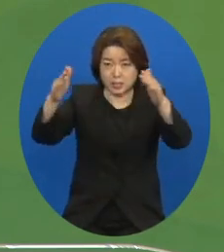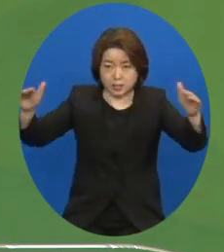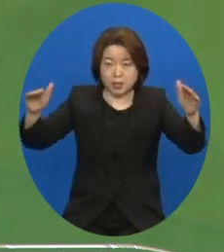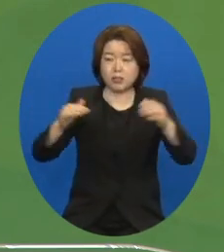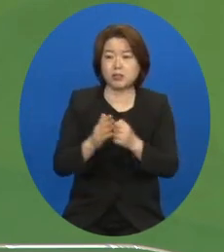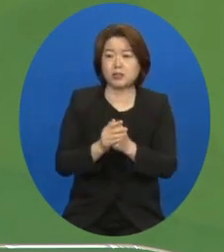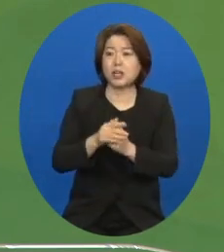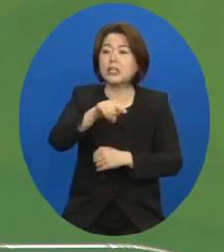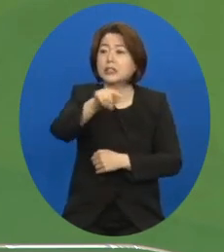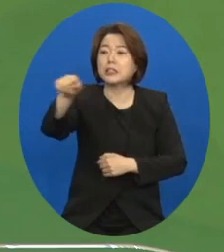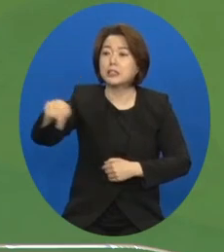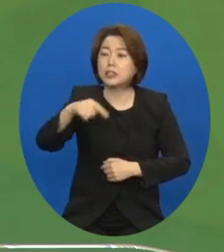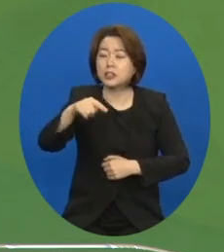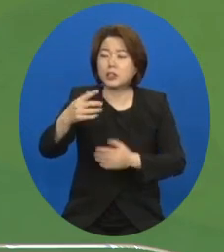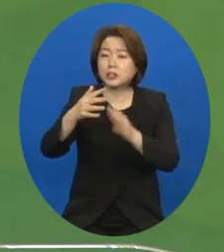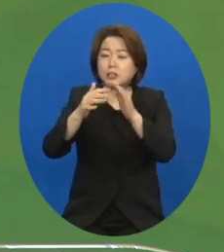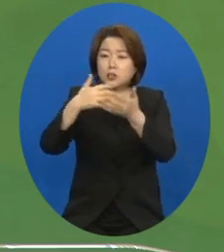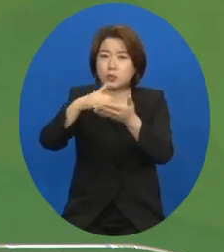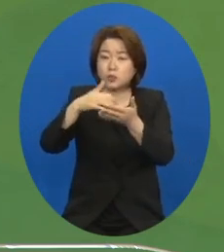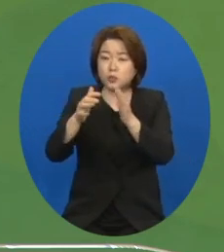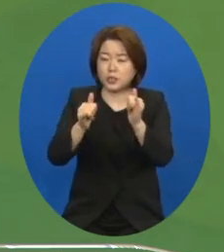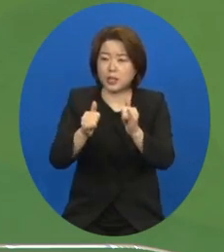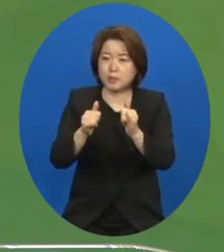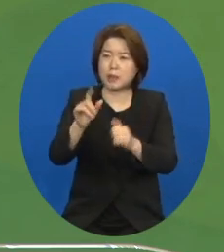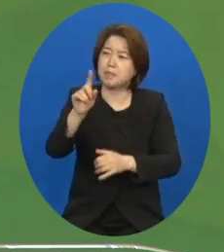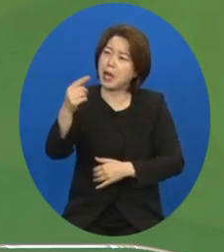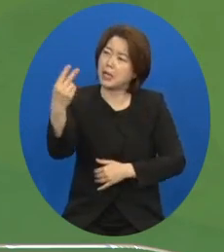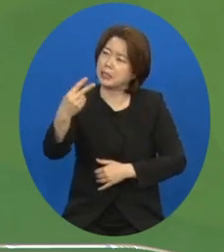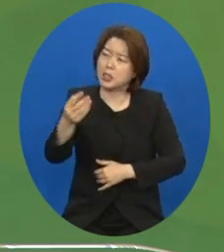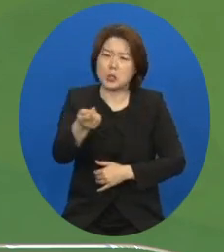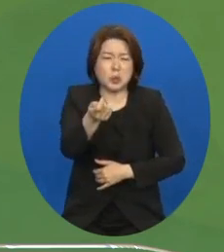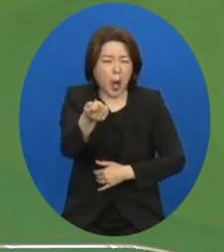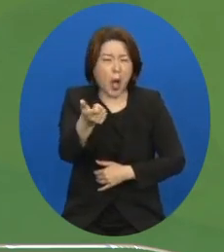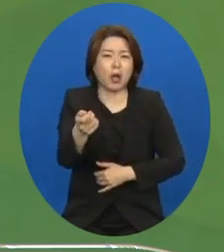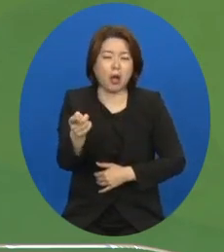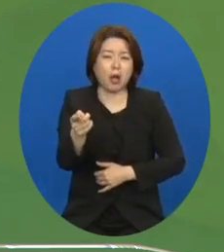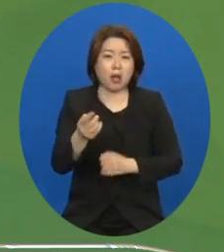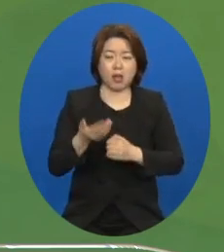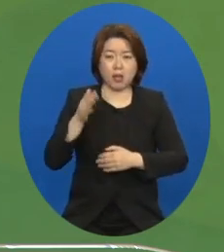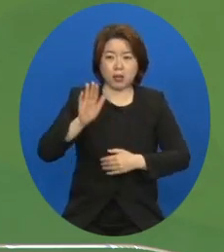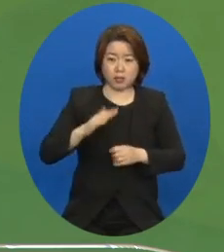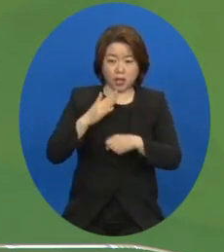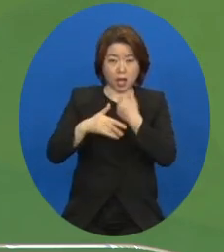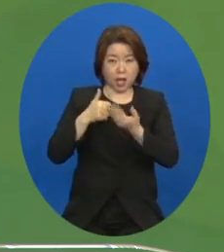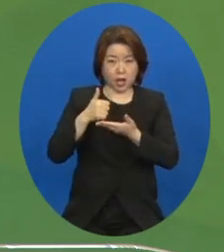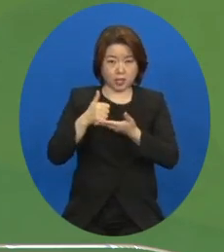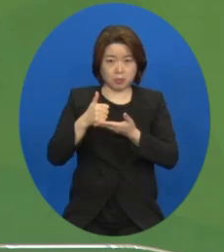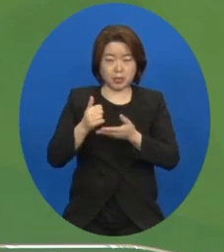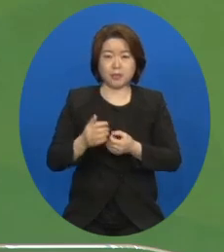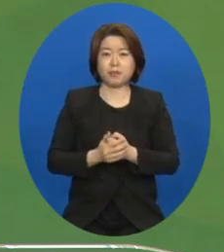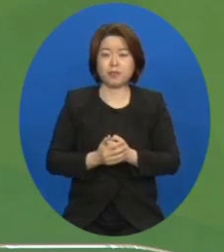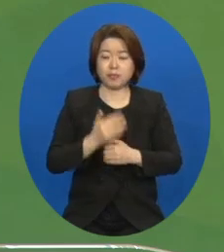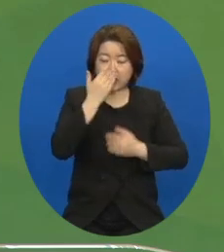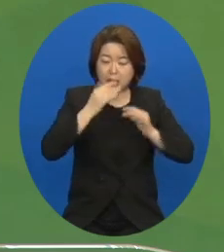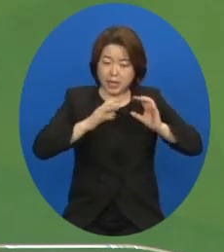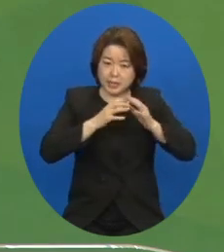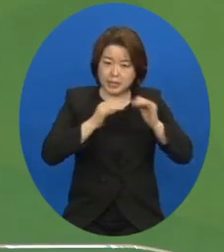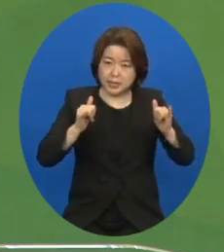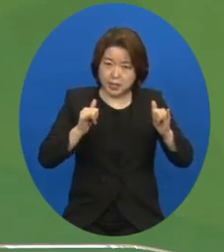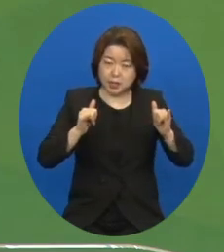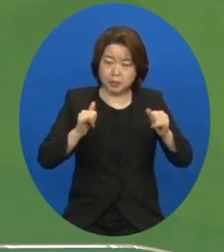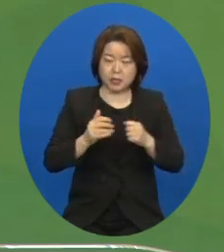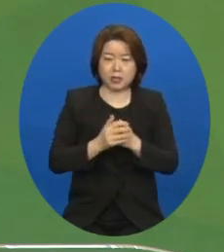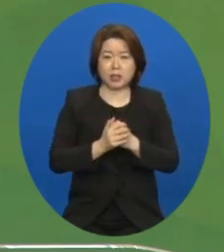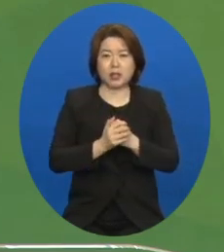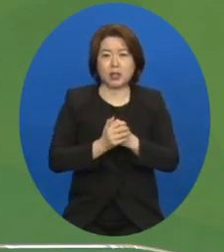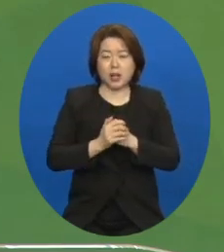성의 주민이 12,000명 정도 되는 작은 성입니다. 그런데 하나님께서 이스라엘의 전